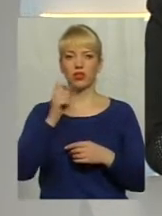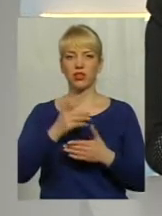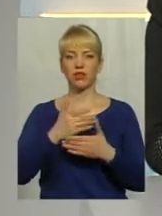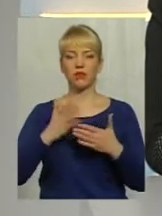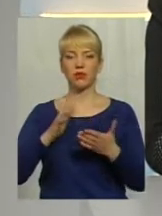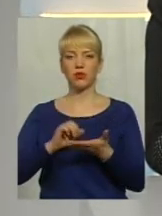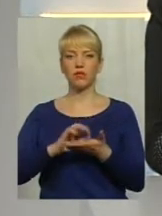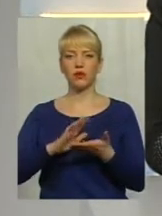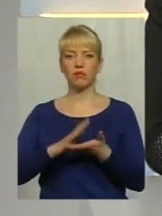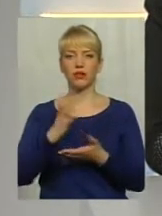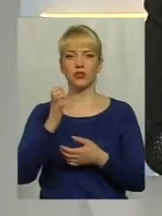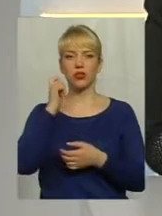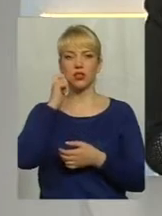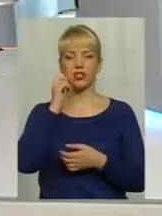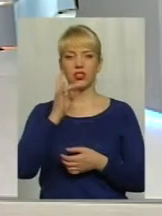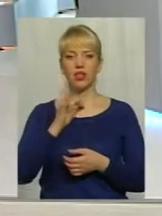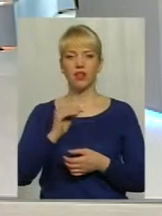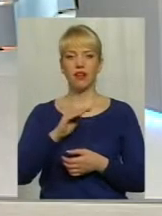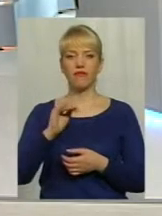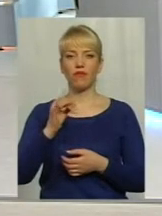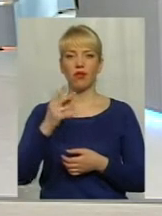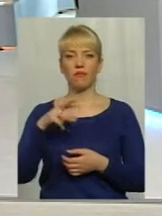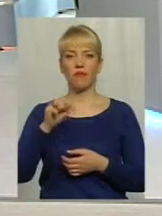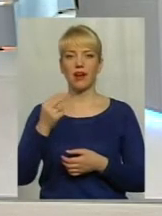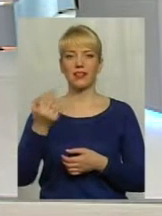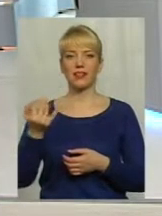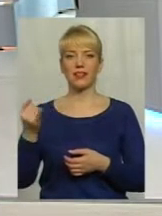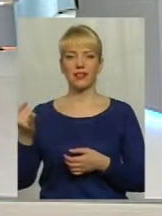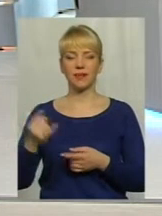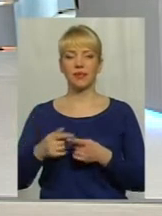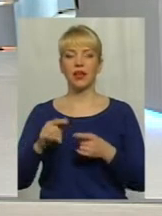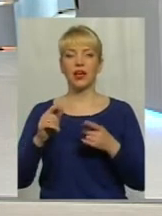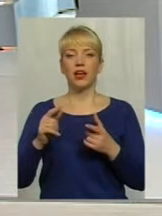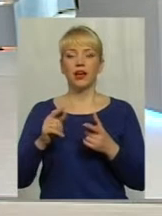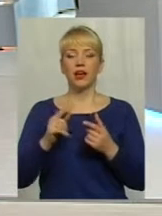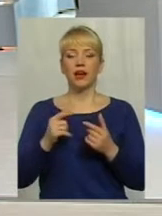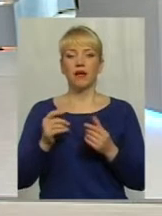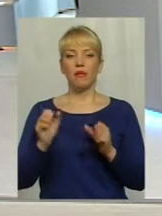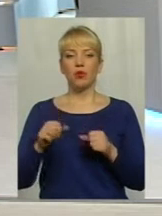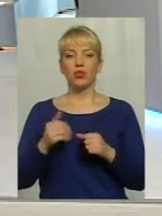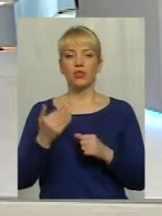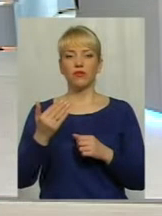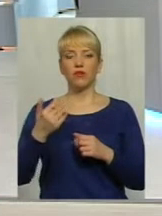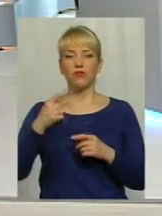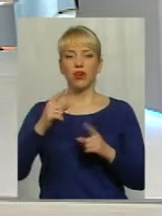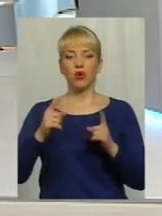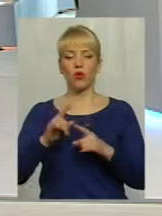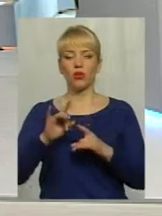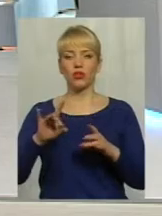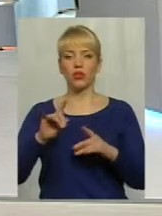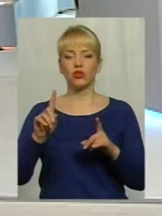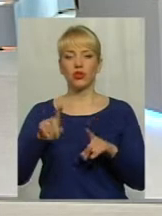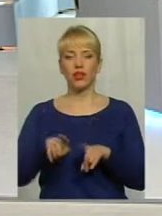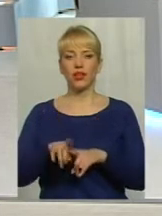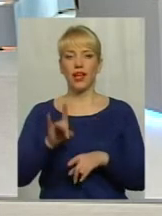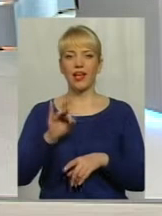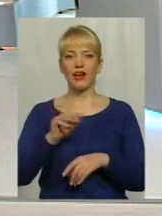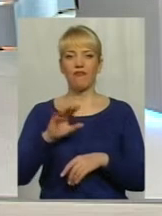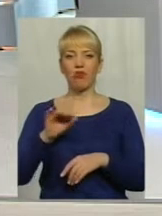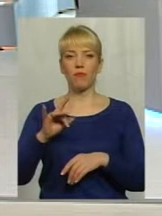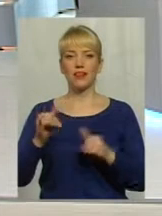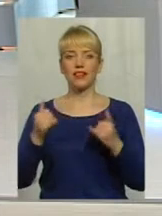відзначати 500-річчя реформації. Так? А пане Валерій, можливо ви коротко скажете, що таке реформація сьогодні, саме